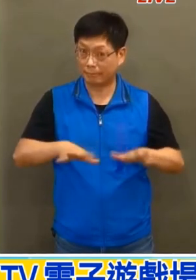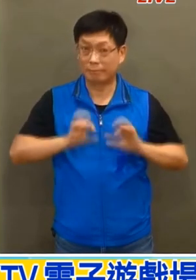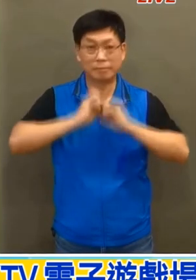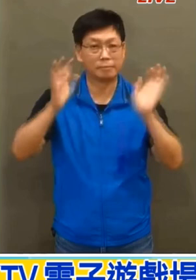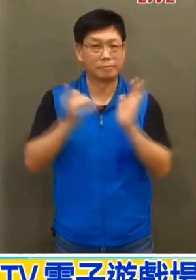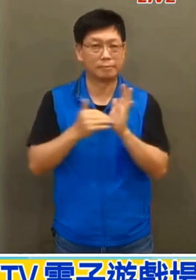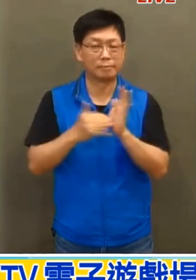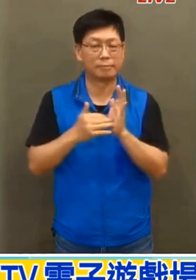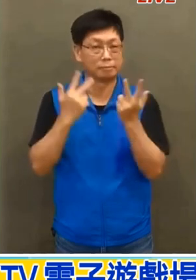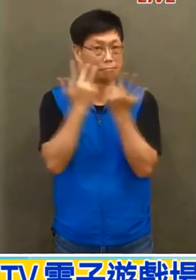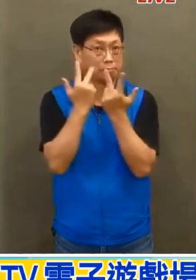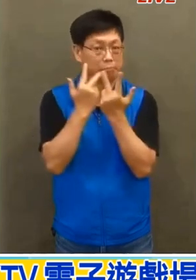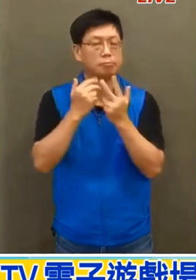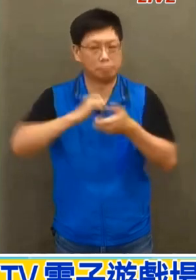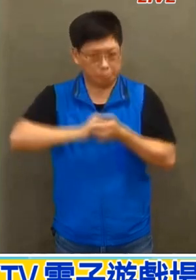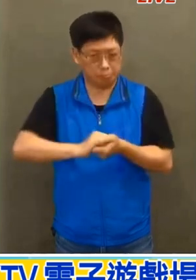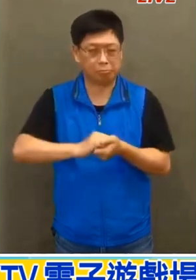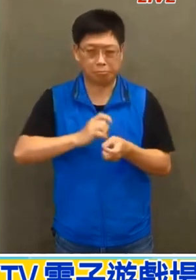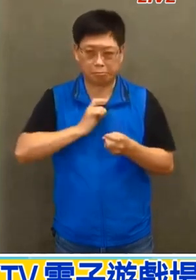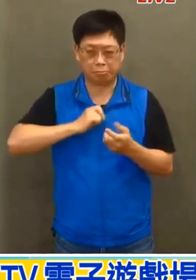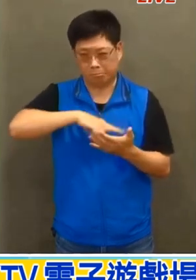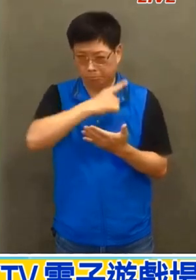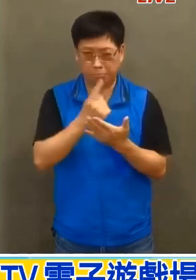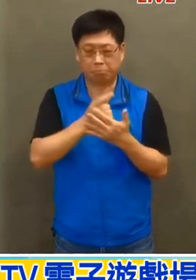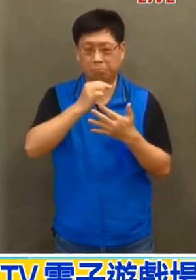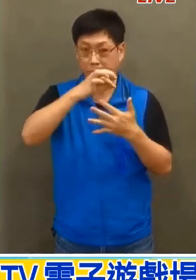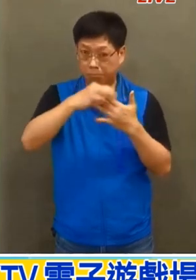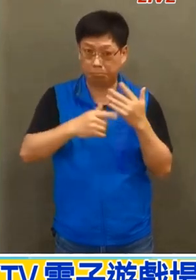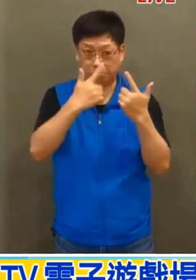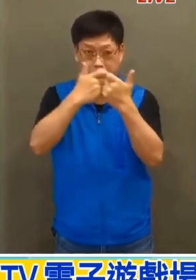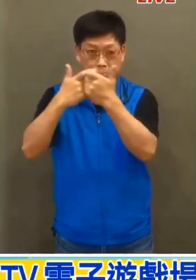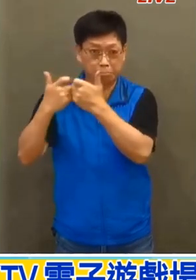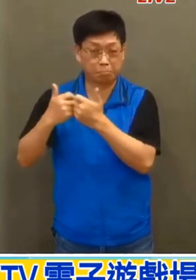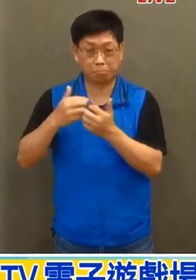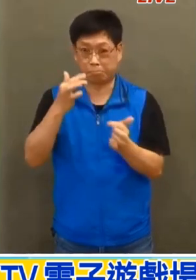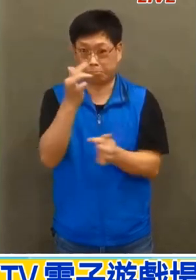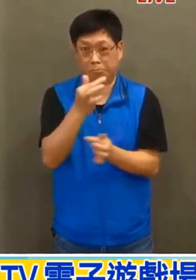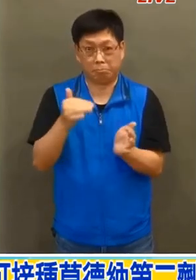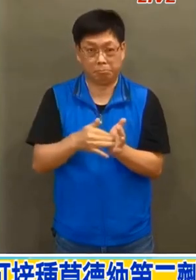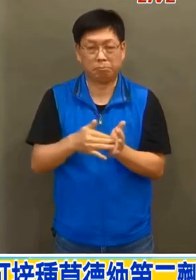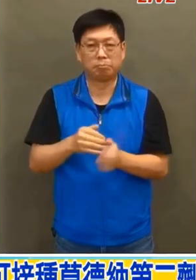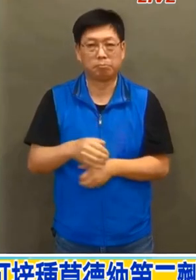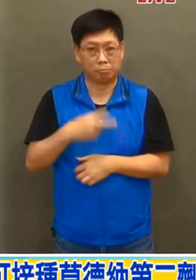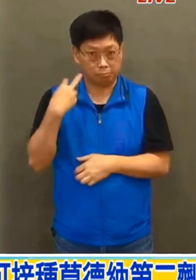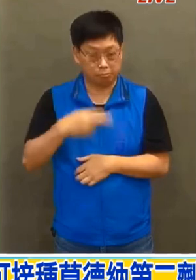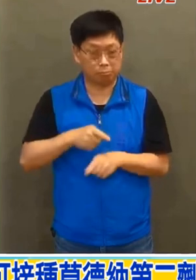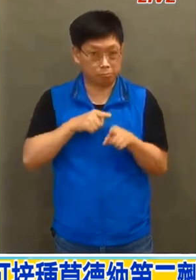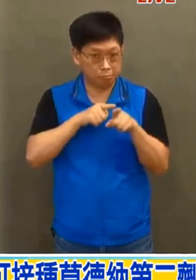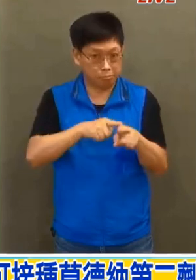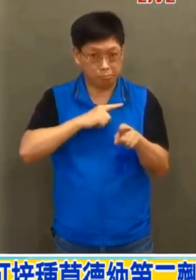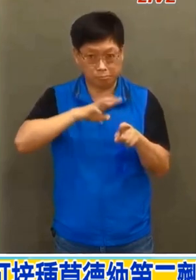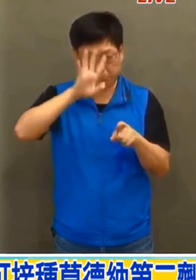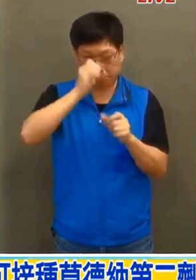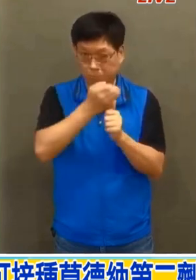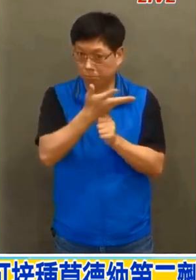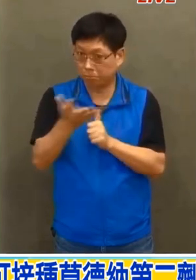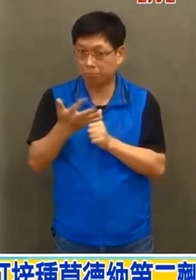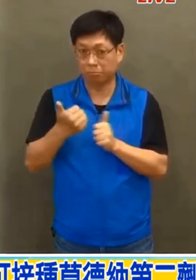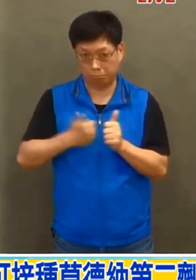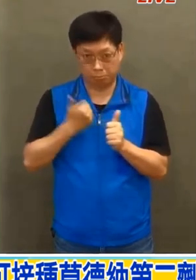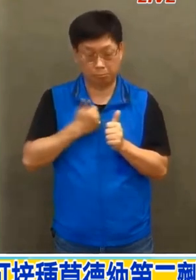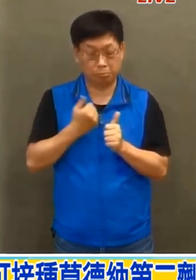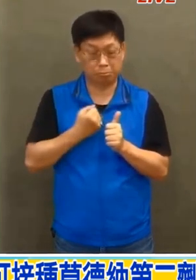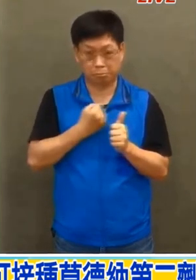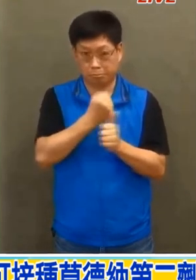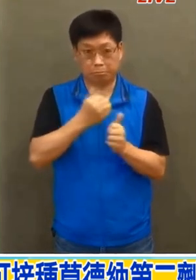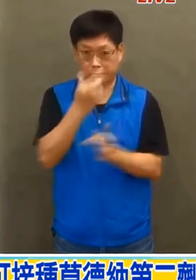布，新北市一定把所有的相关的配套措施做足了，而且随着疫情是不是相对的稳